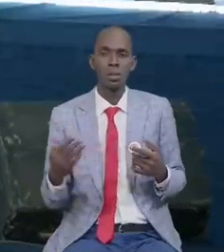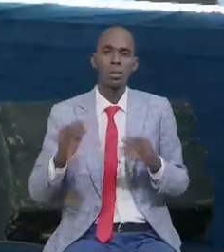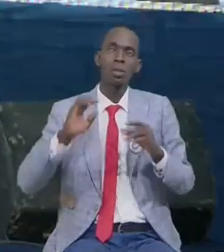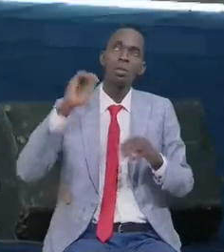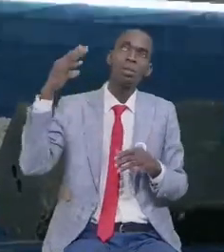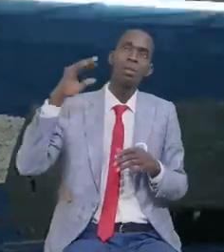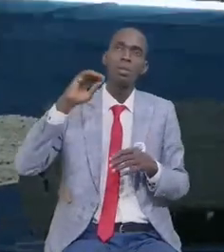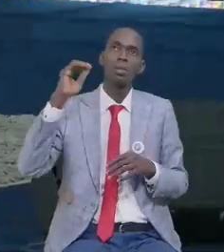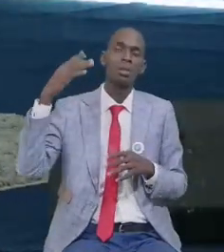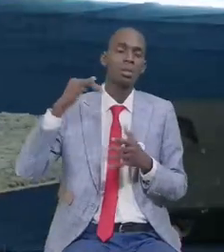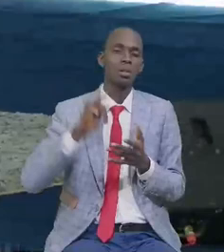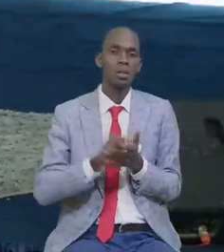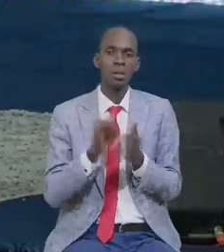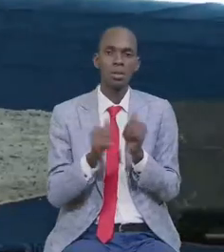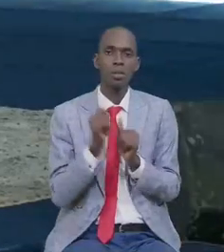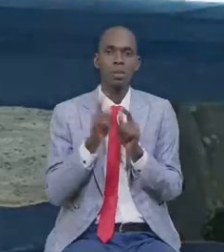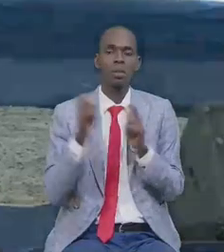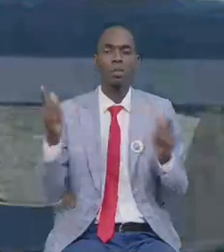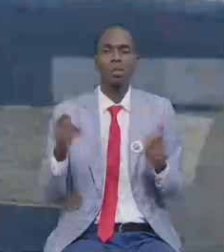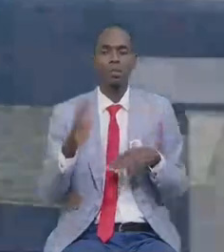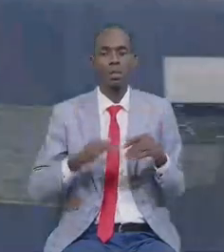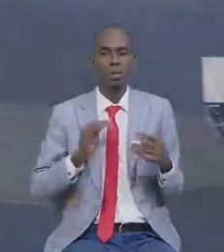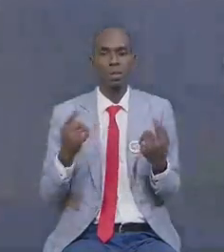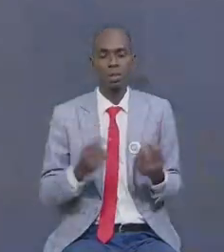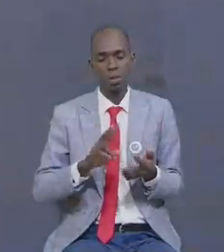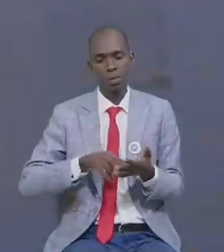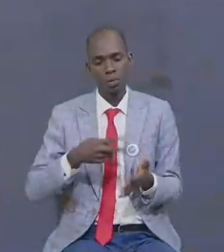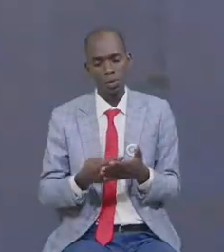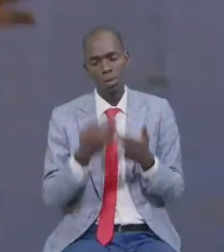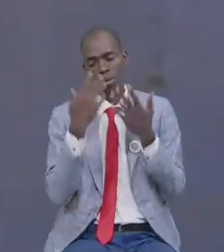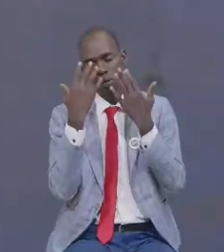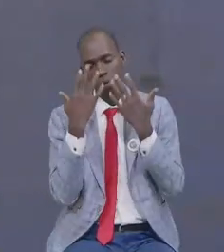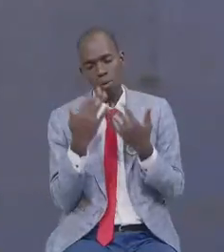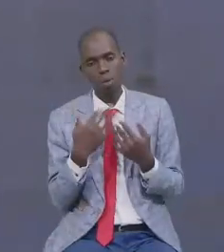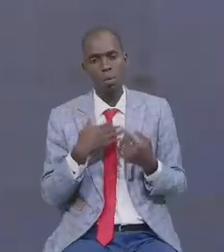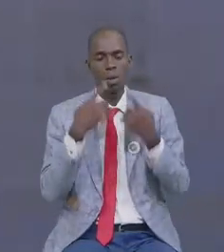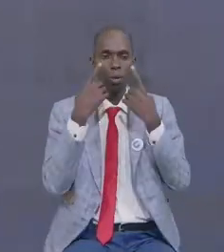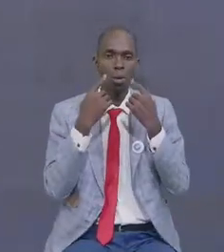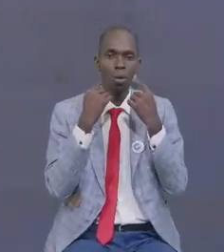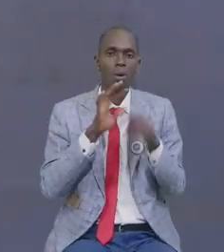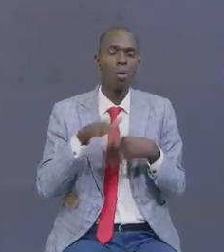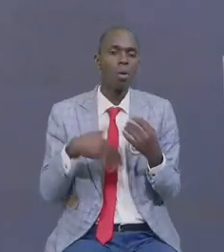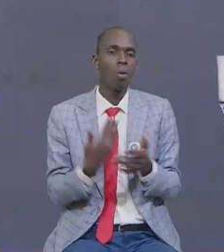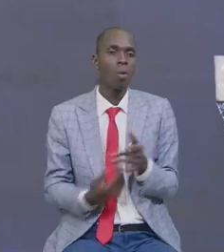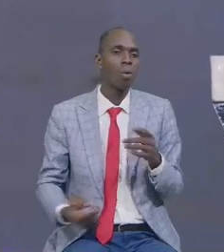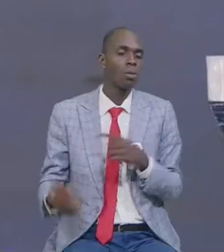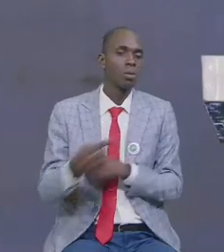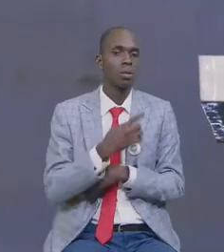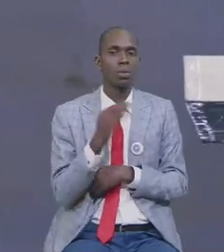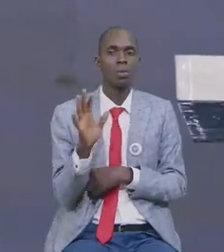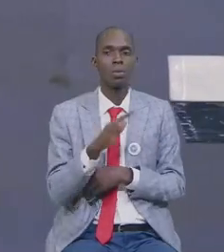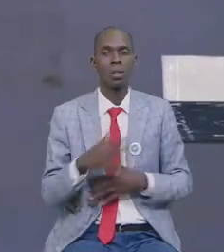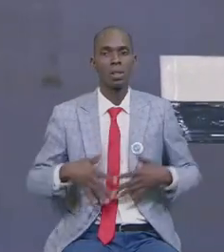Ils tombent, ils pleurent, ils crient, grâce plus grande que mes péchés. Tous les jours de leur vie,